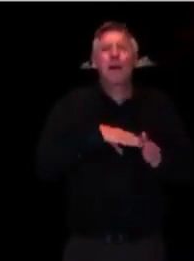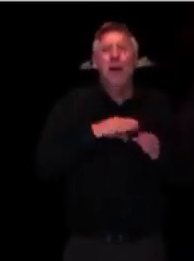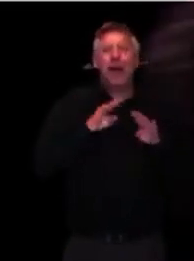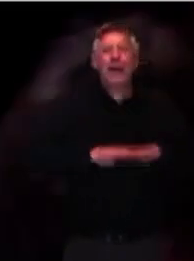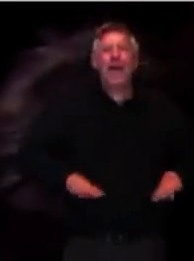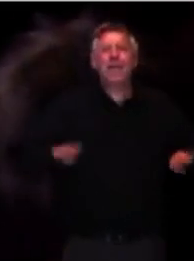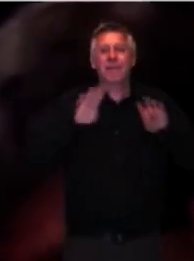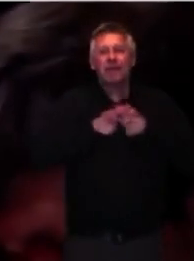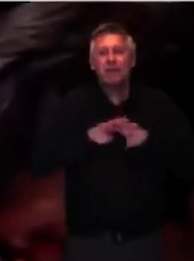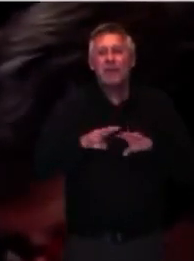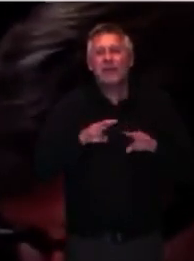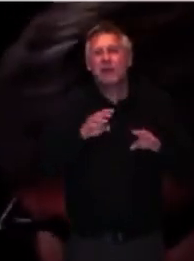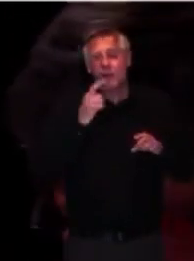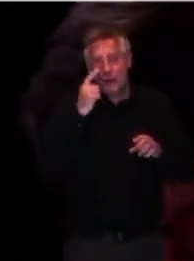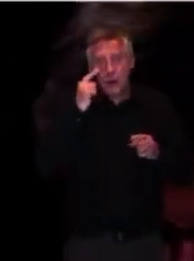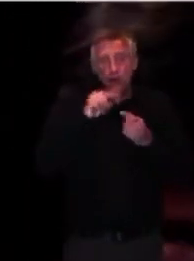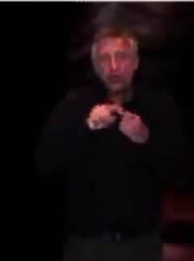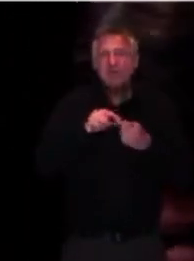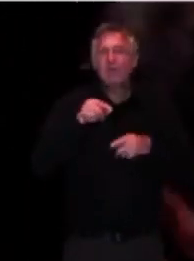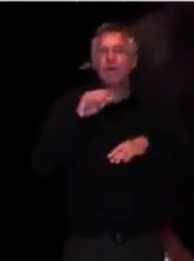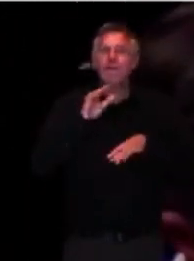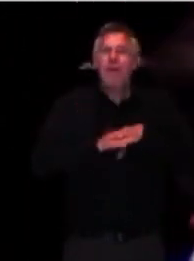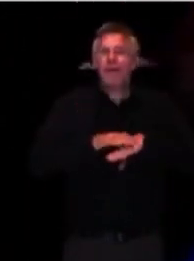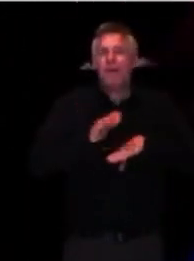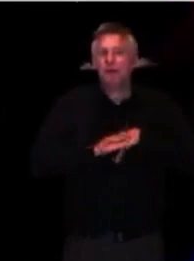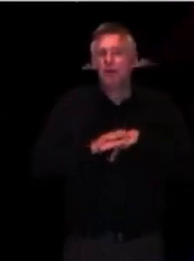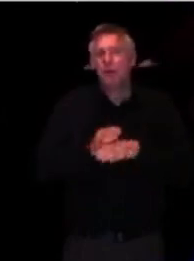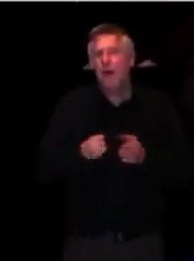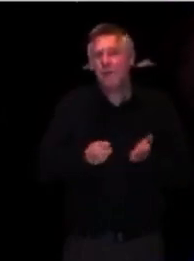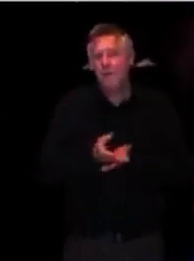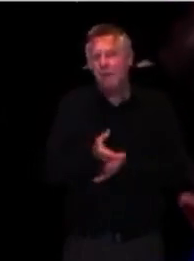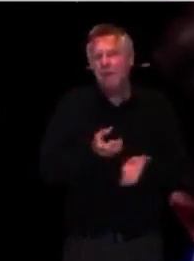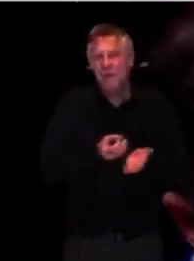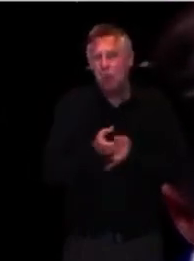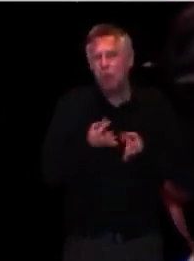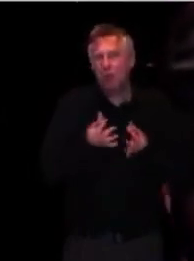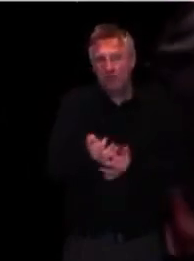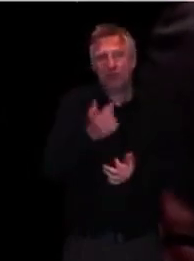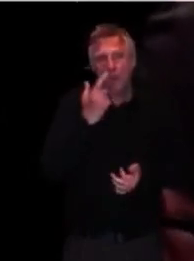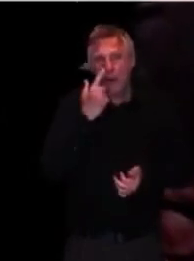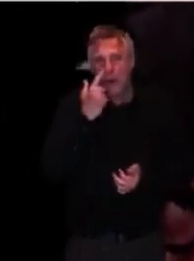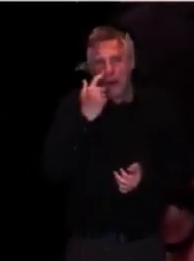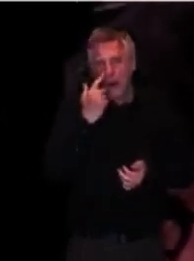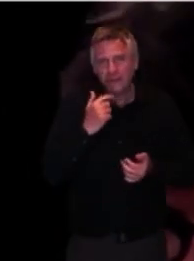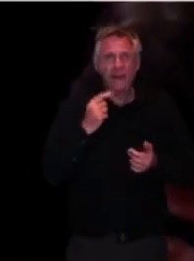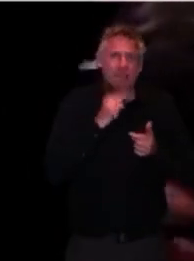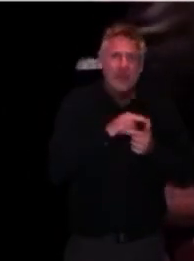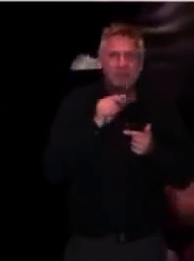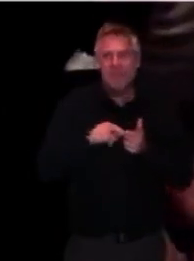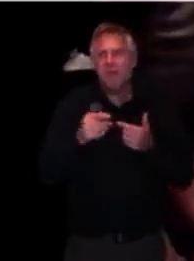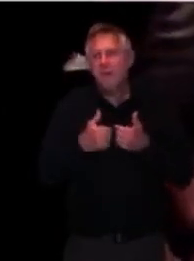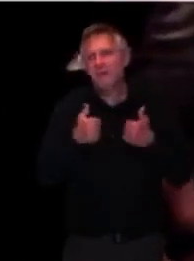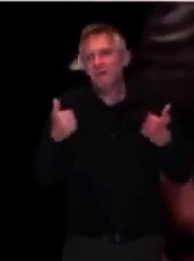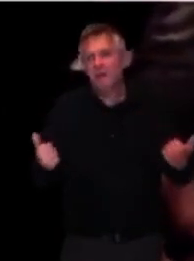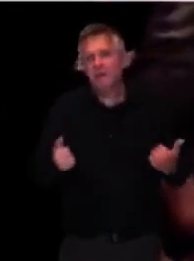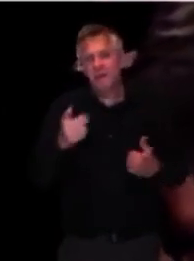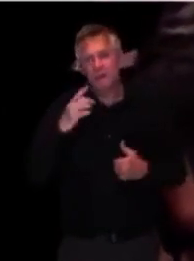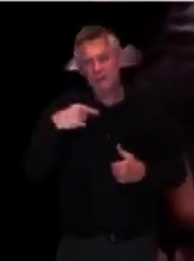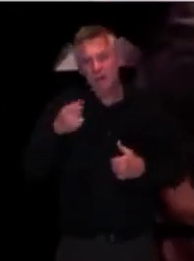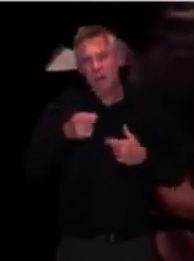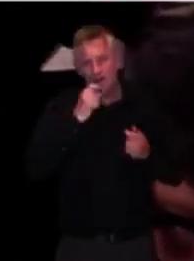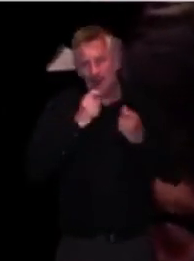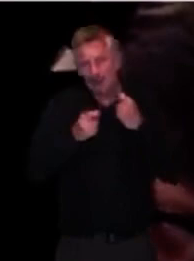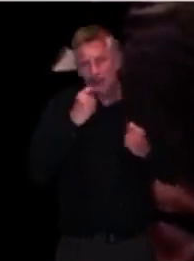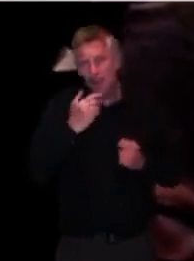à faire de la prévention et c'est précisément deux sujets qui sont absolument différents mais nous y reviendrons tout à l'heure merci